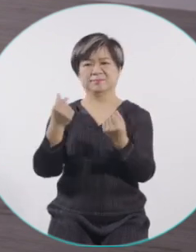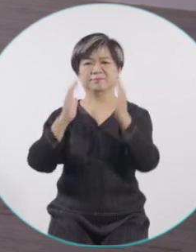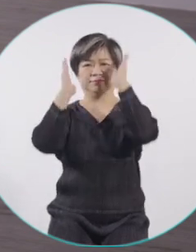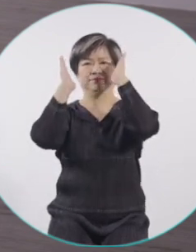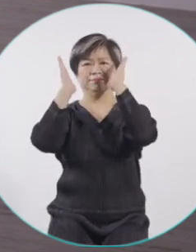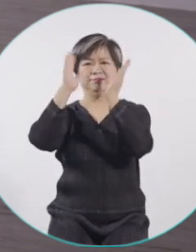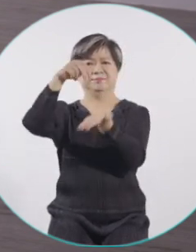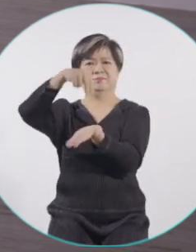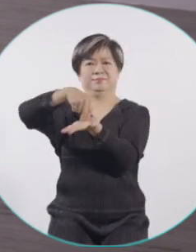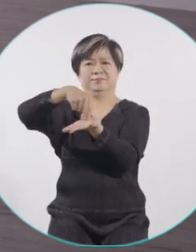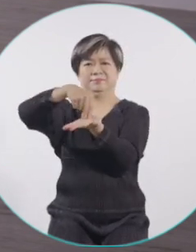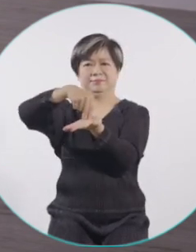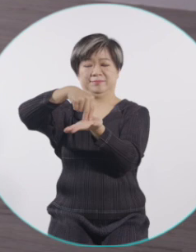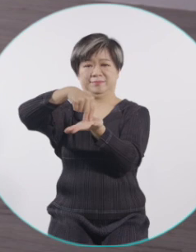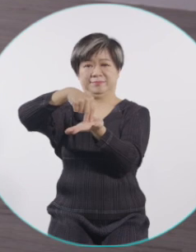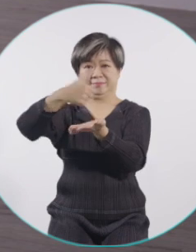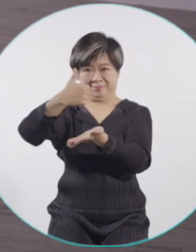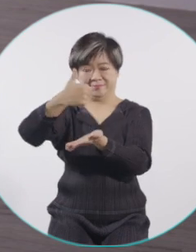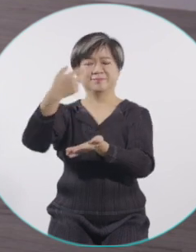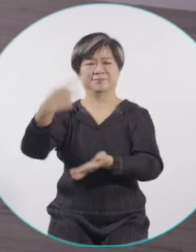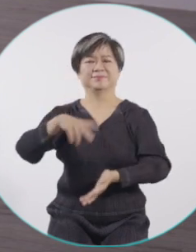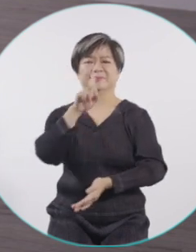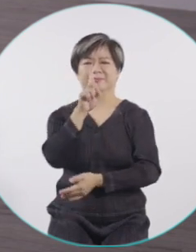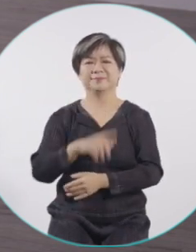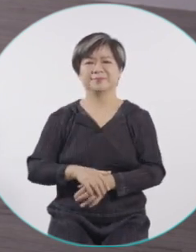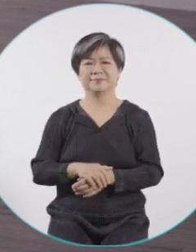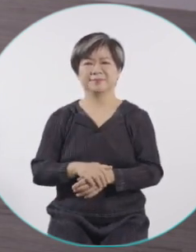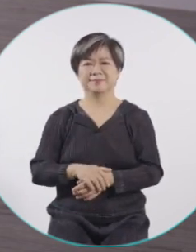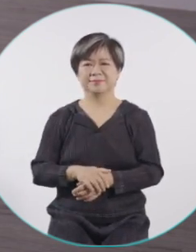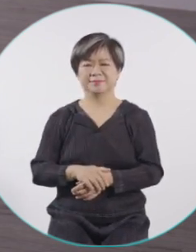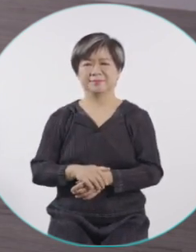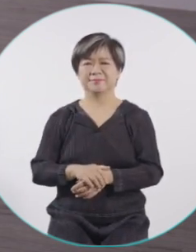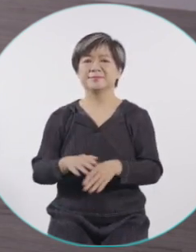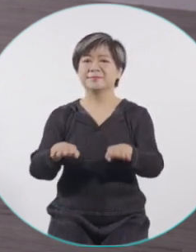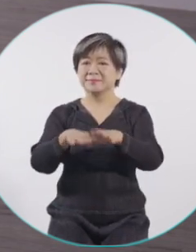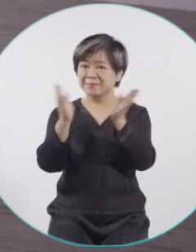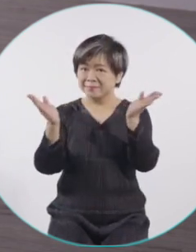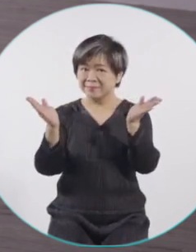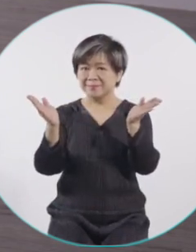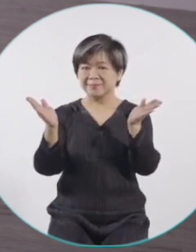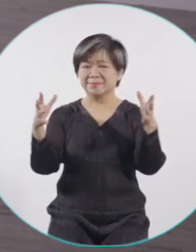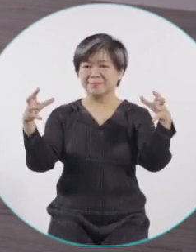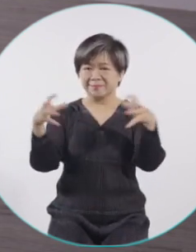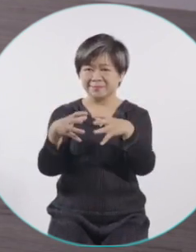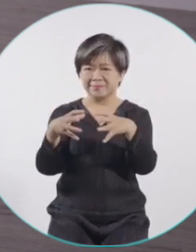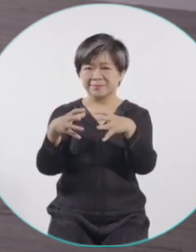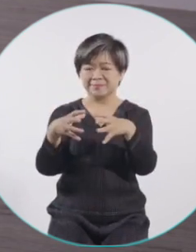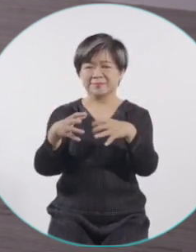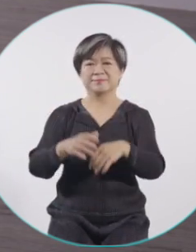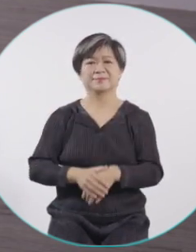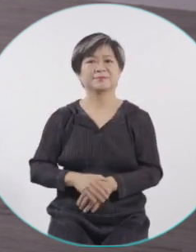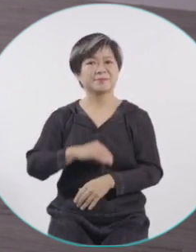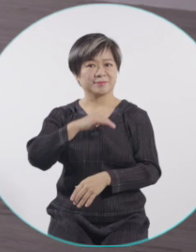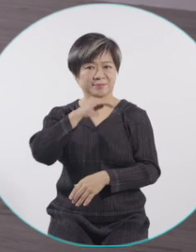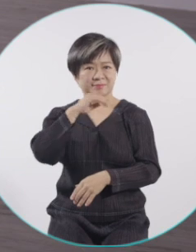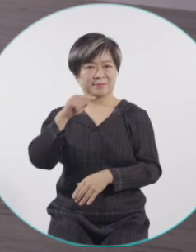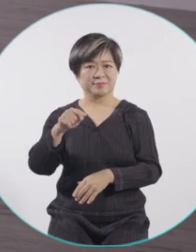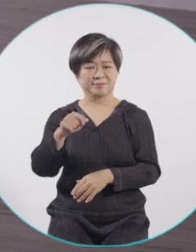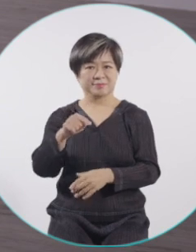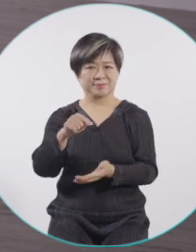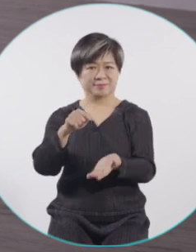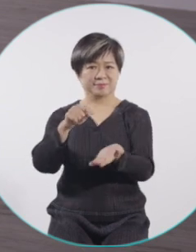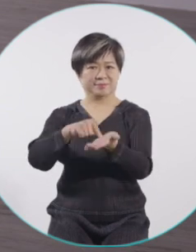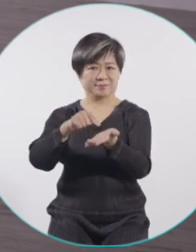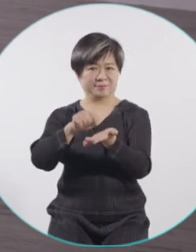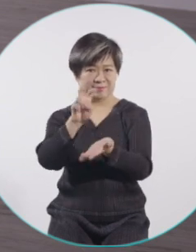动作。好，我们再做一次哦，开合。好，那等一下呢，我会跳二十下